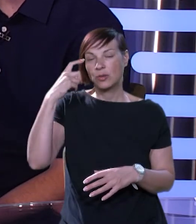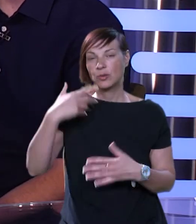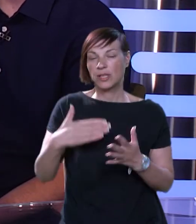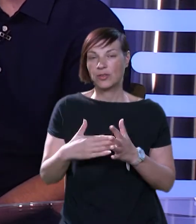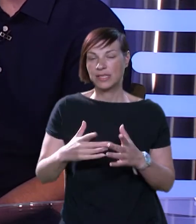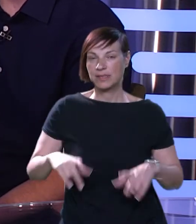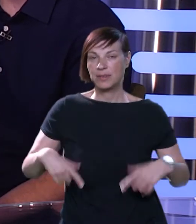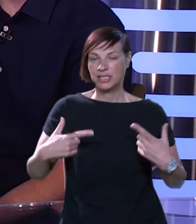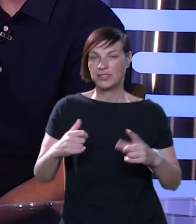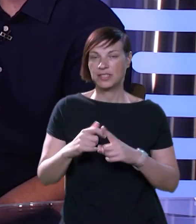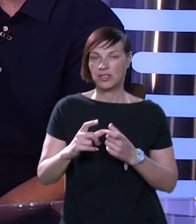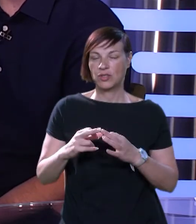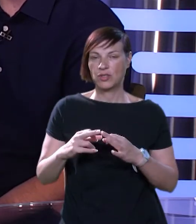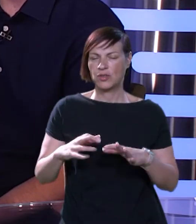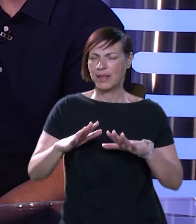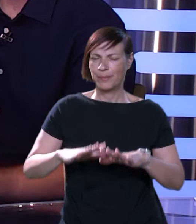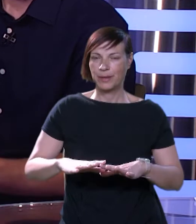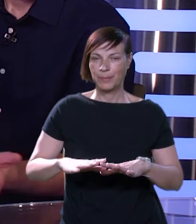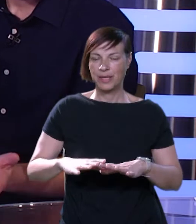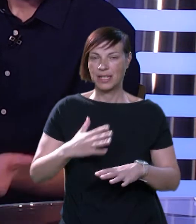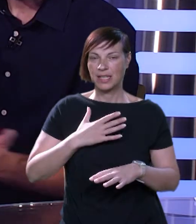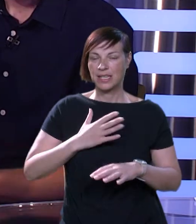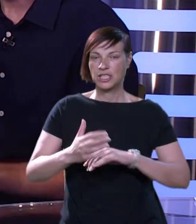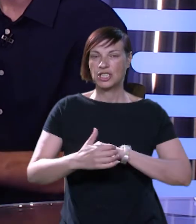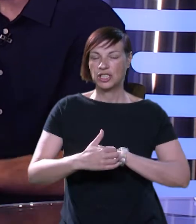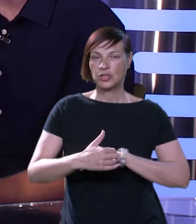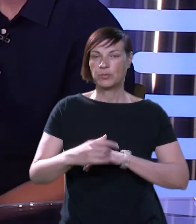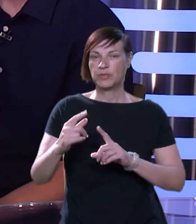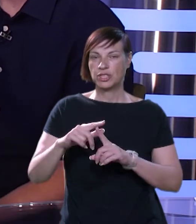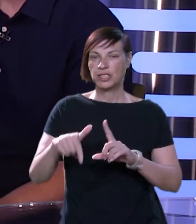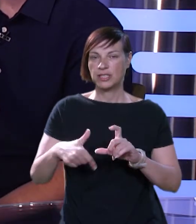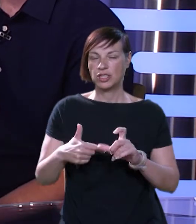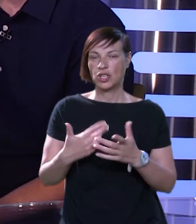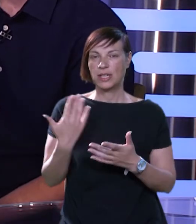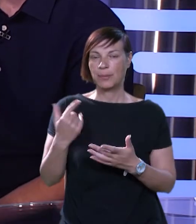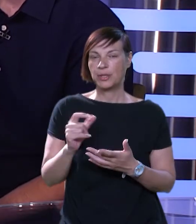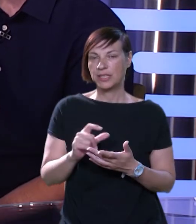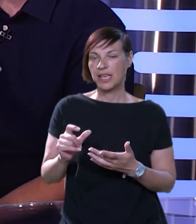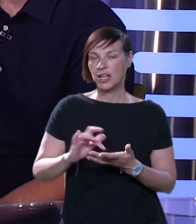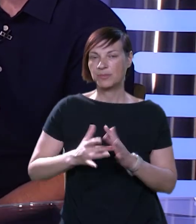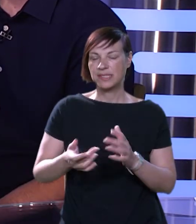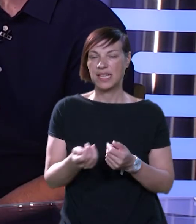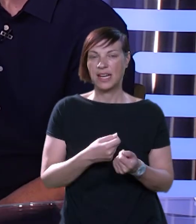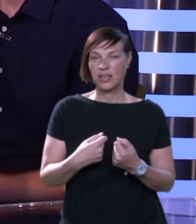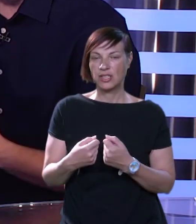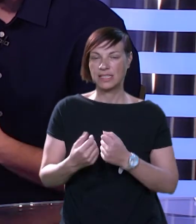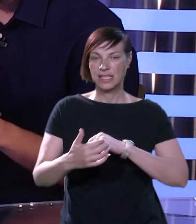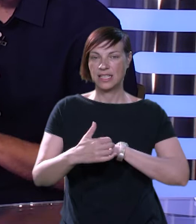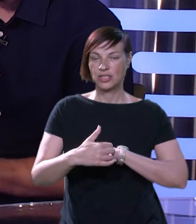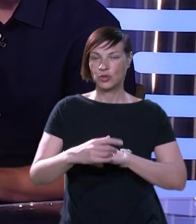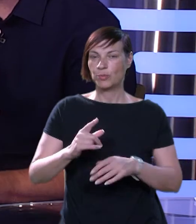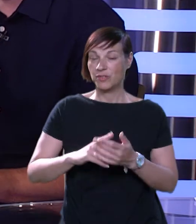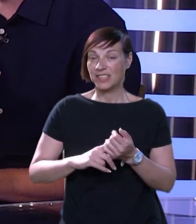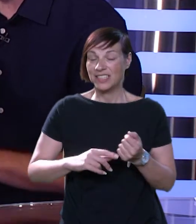zaživi. Koronavirus je sve to isto tako primirio i naš Dubrovčani Slaven Tolj je bio dijelan cijele te organizacije. Dubrovnik